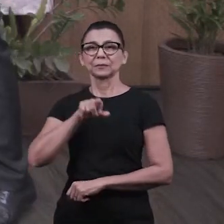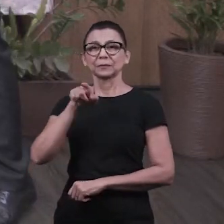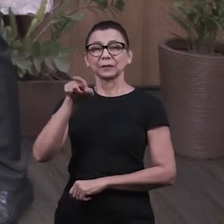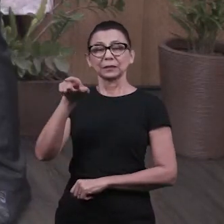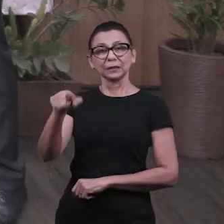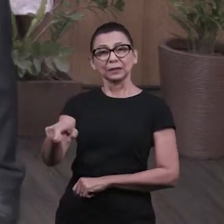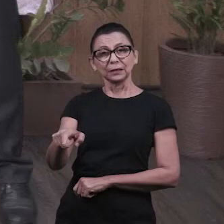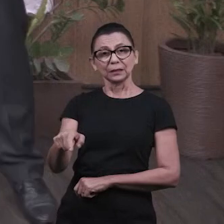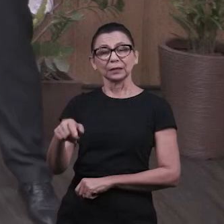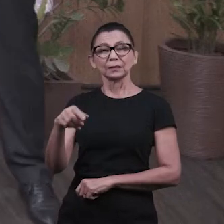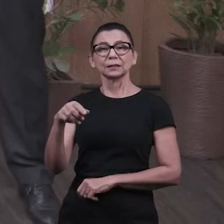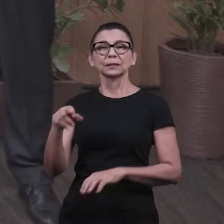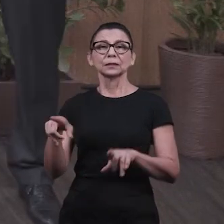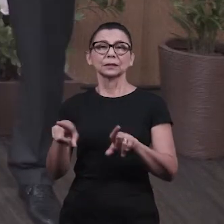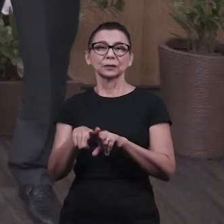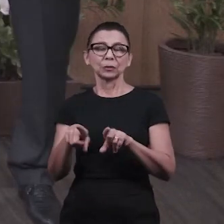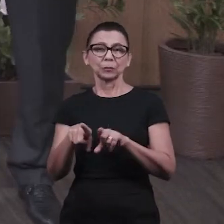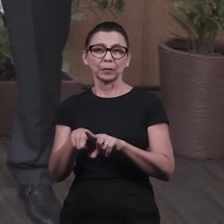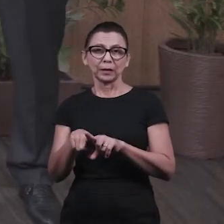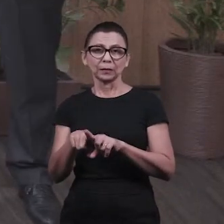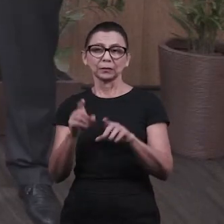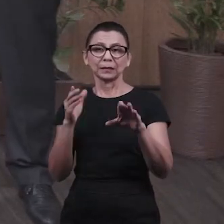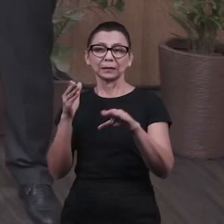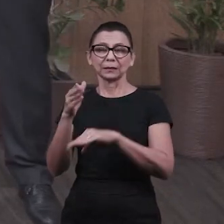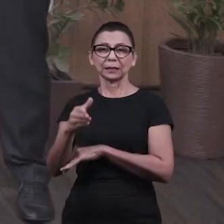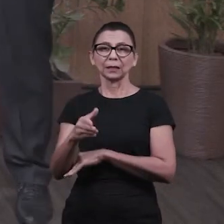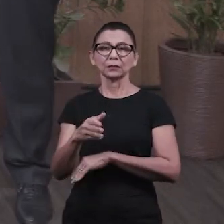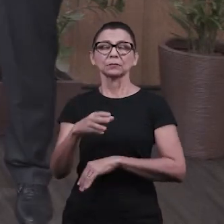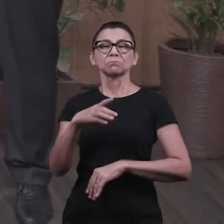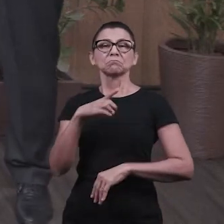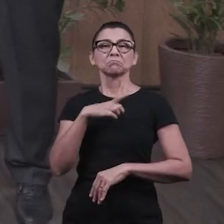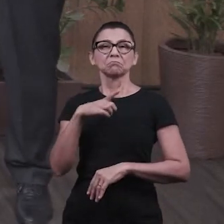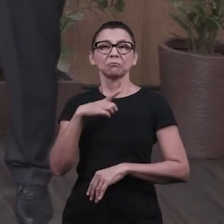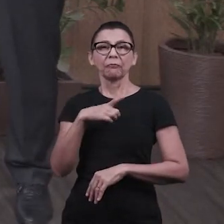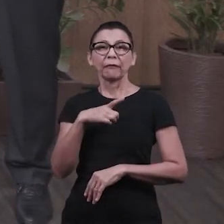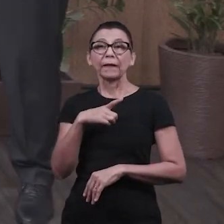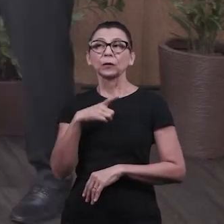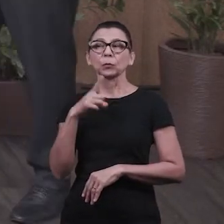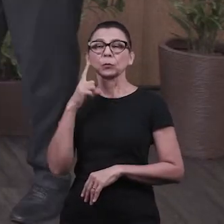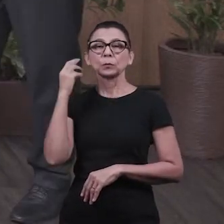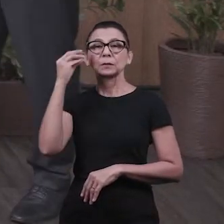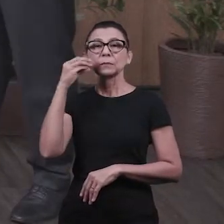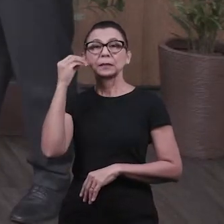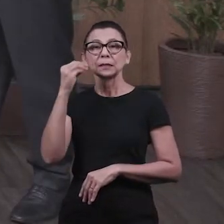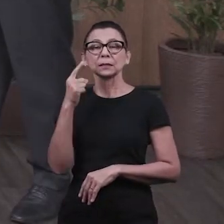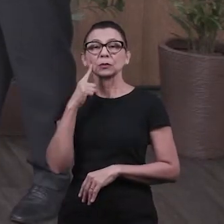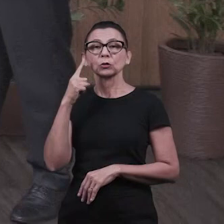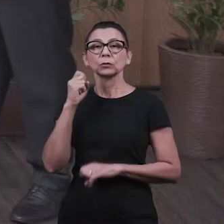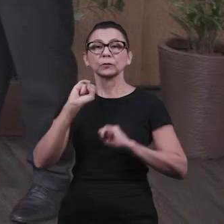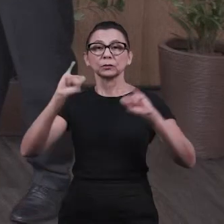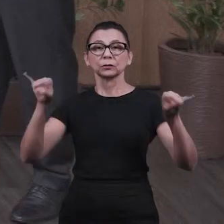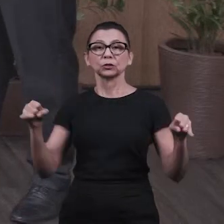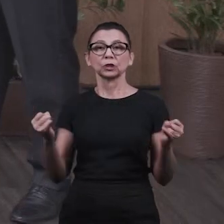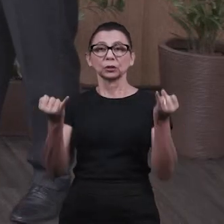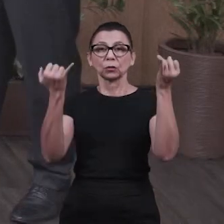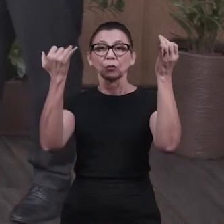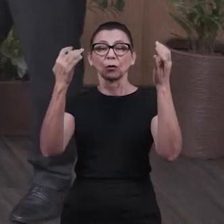Nous allons voir maintenant quel est le rapport qui existe entre cette